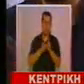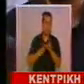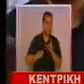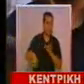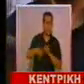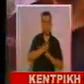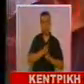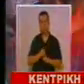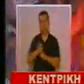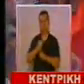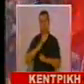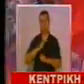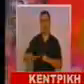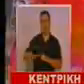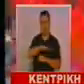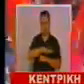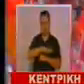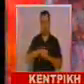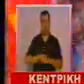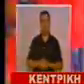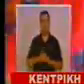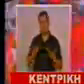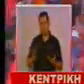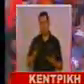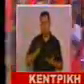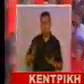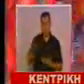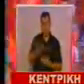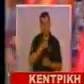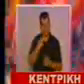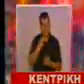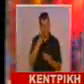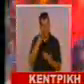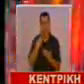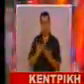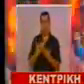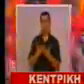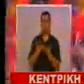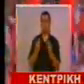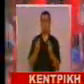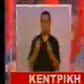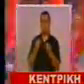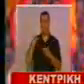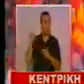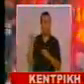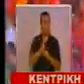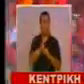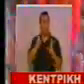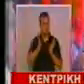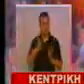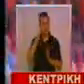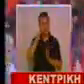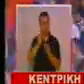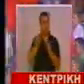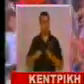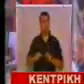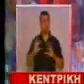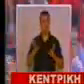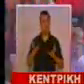Επομένως, ο λαός έχει πολλές αποδείξεις για να βγάλει συμπέρασμα ότι το κλίμα της